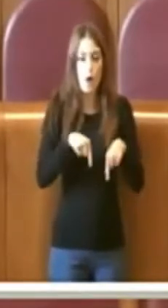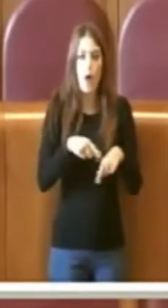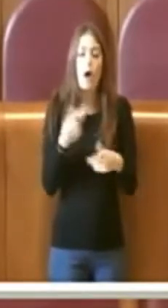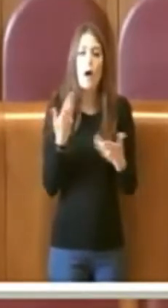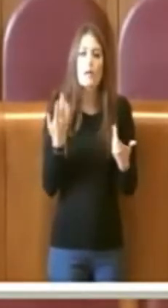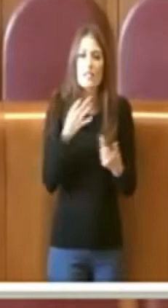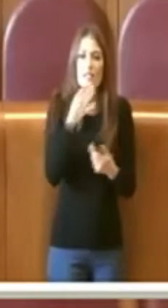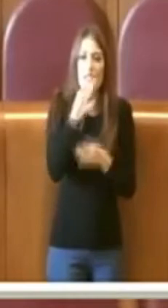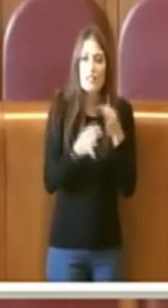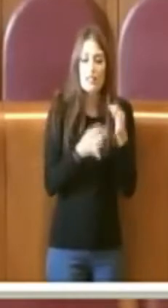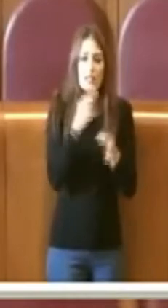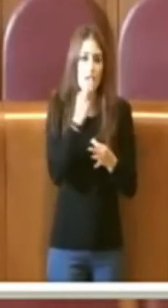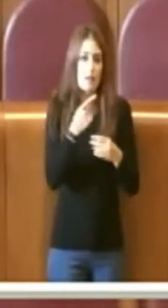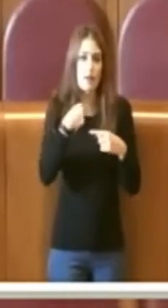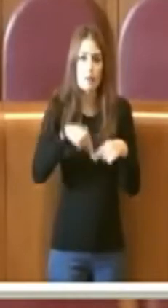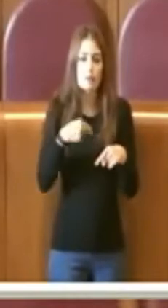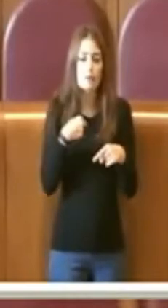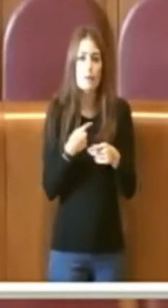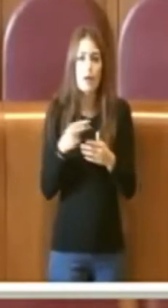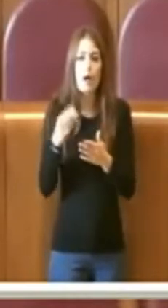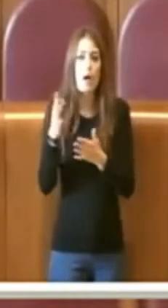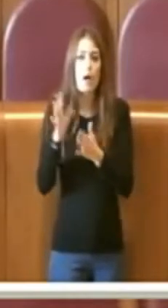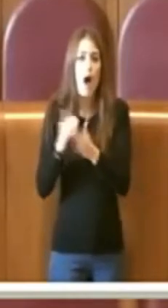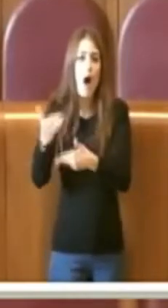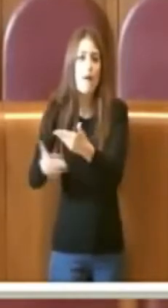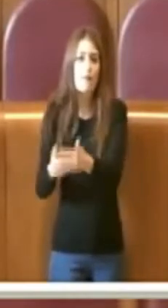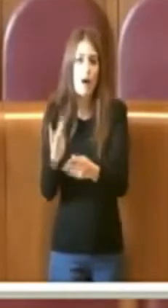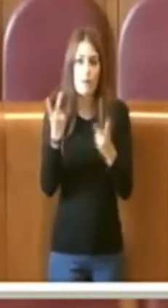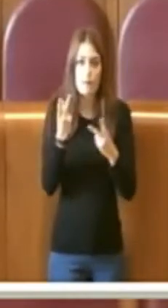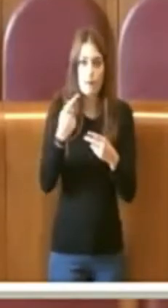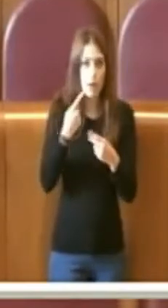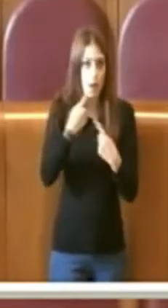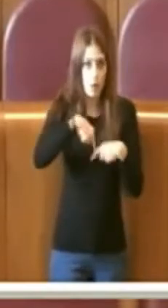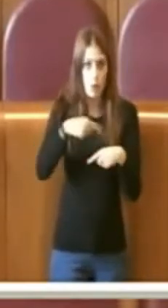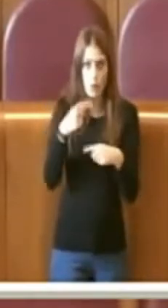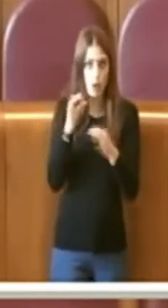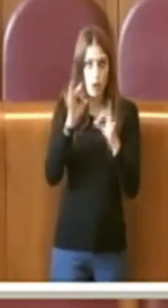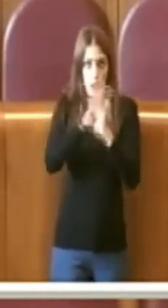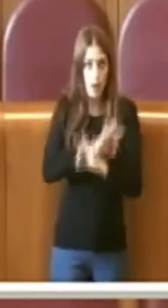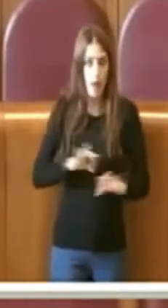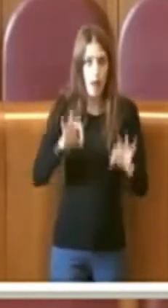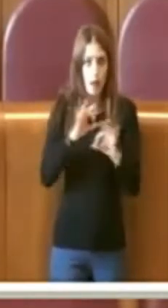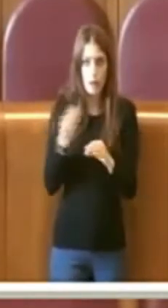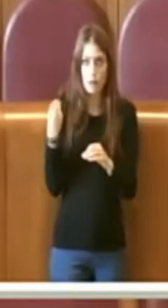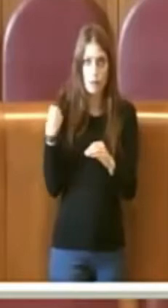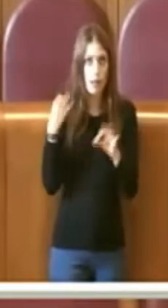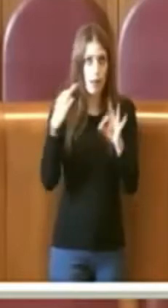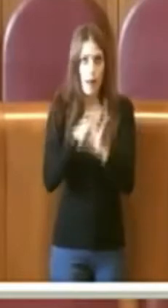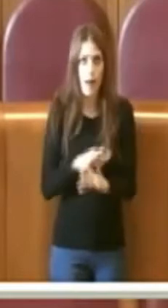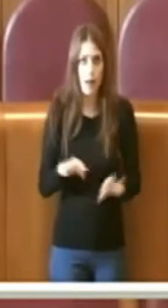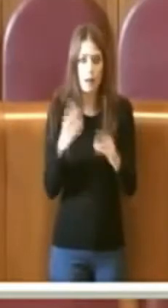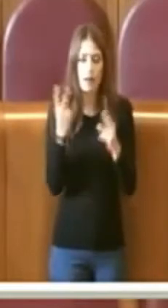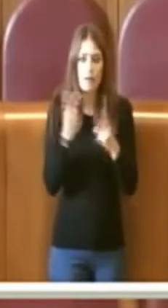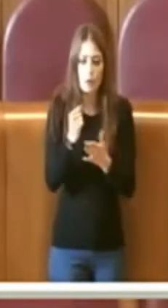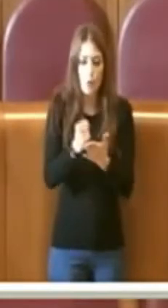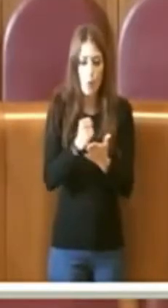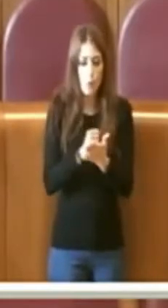conti senza l'oste, immaginando dei documenti che non esistevano